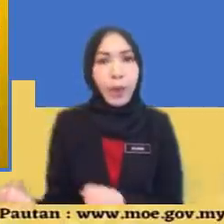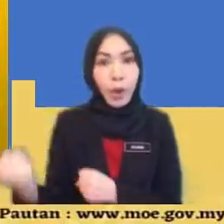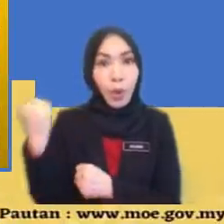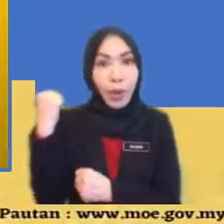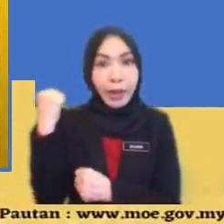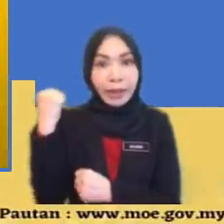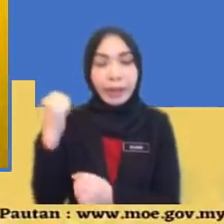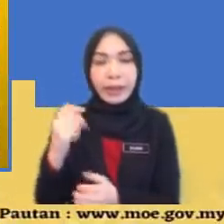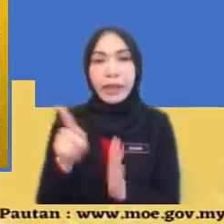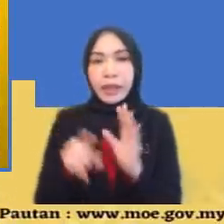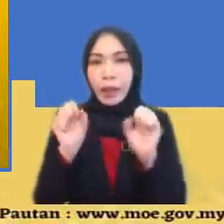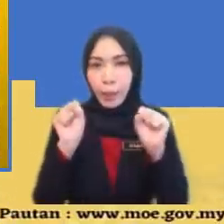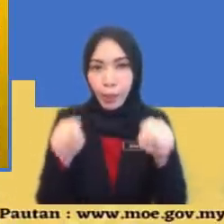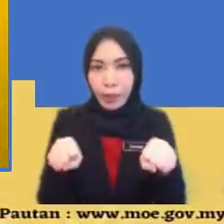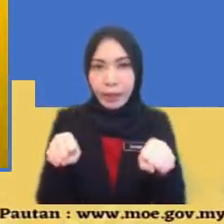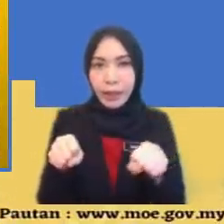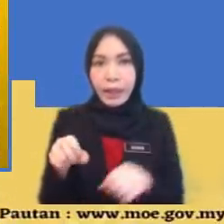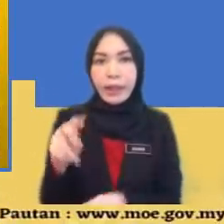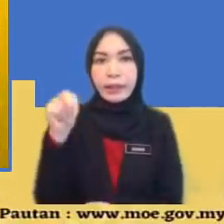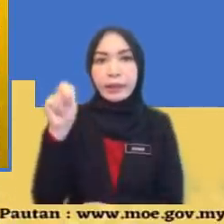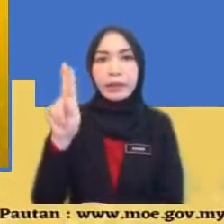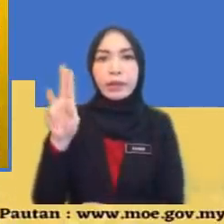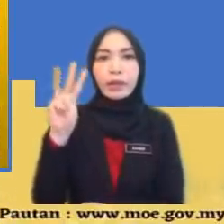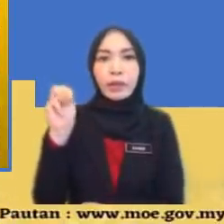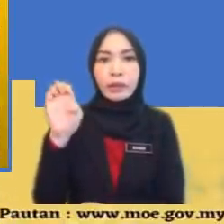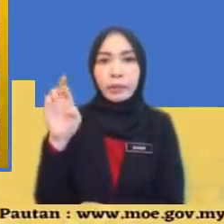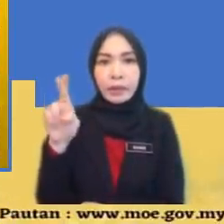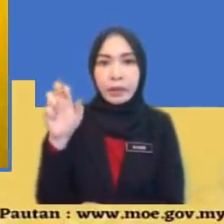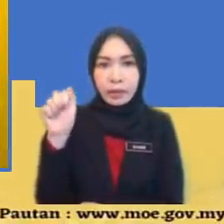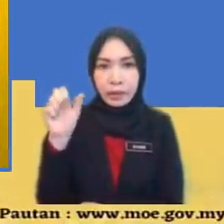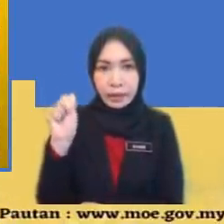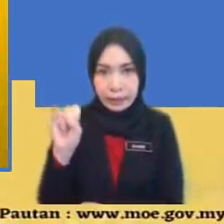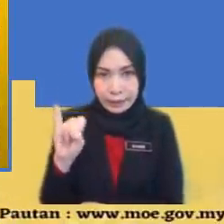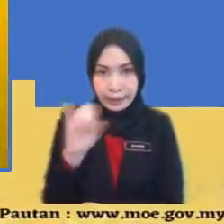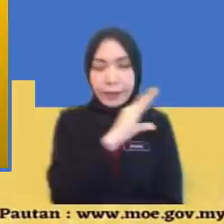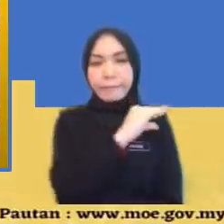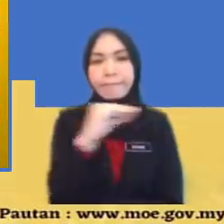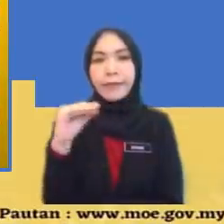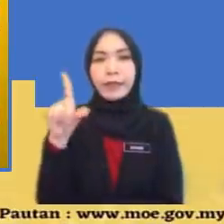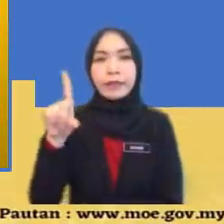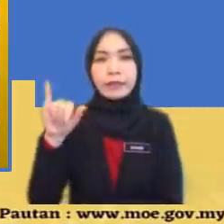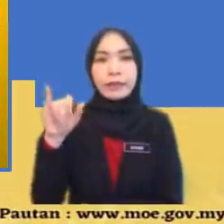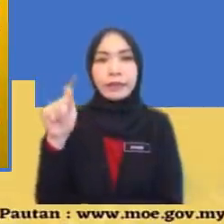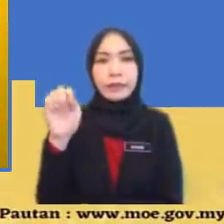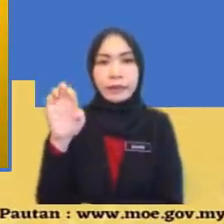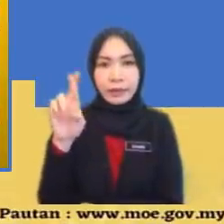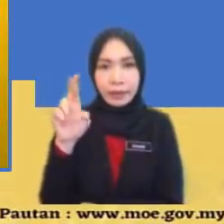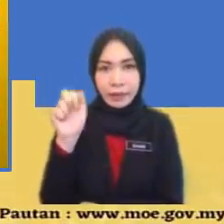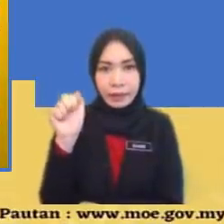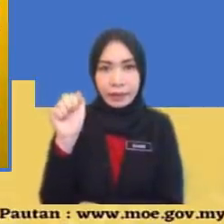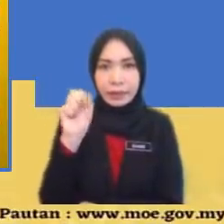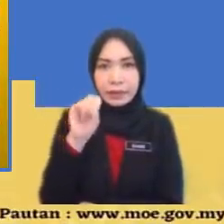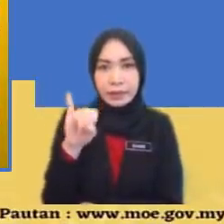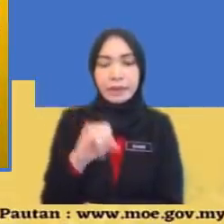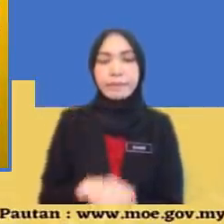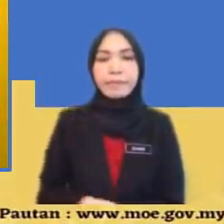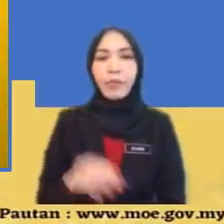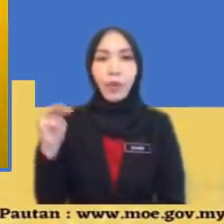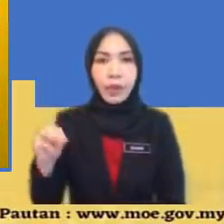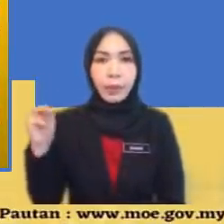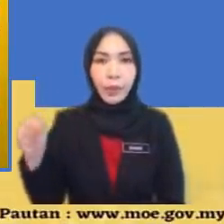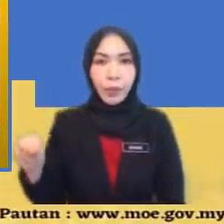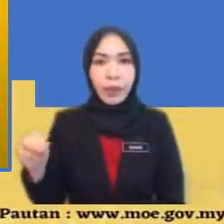sesuai dengan tahap keupayaan mulut program ini khususnya kepada murid tahap 1 yaitu